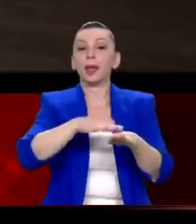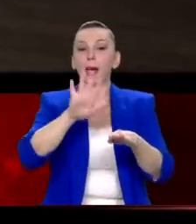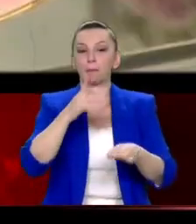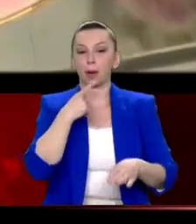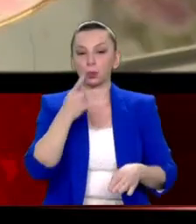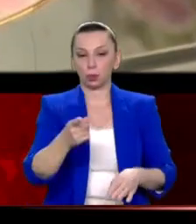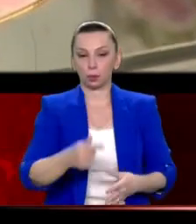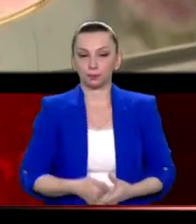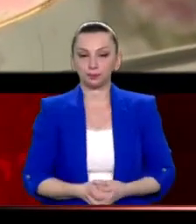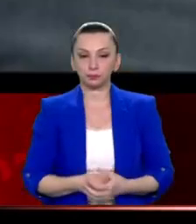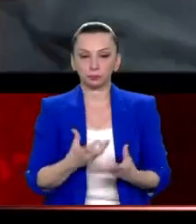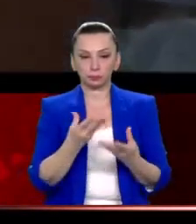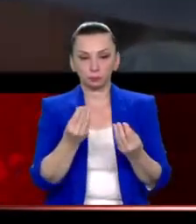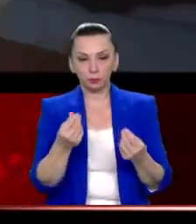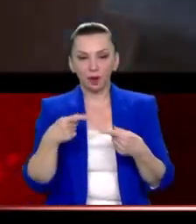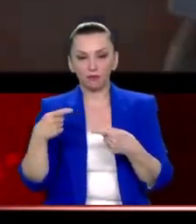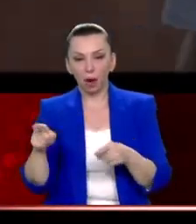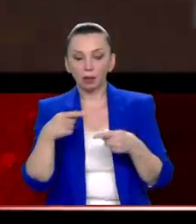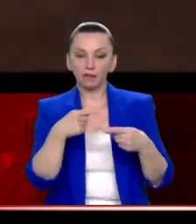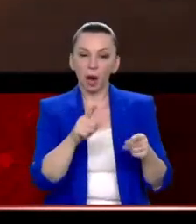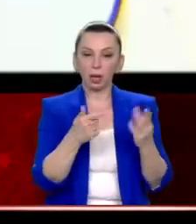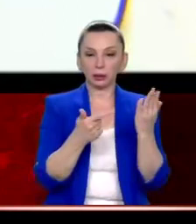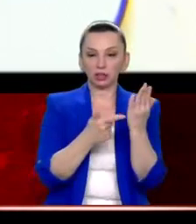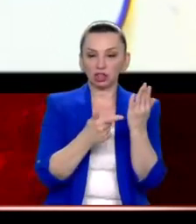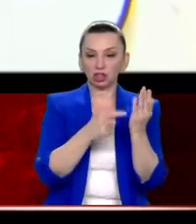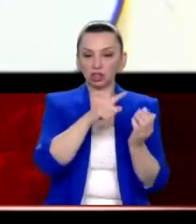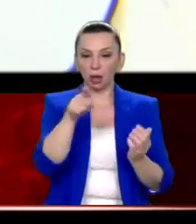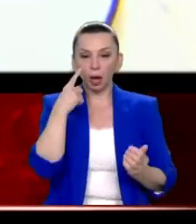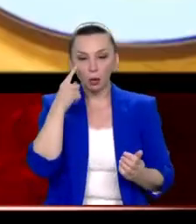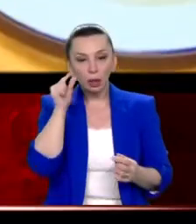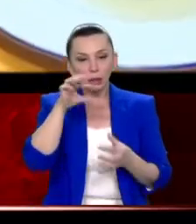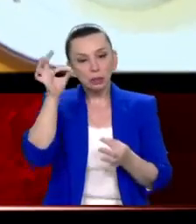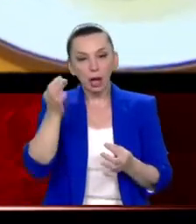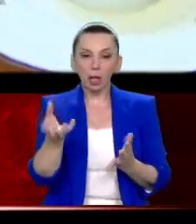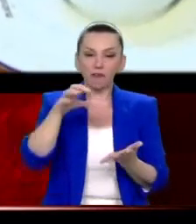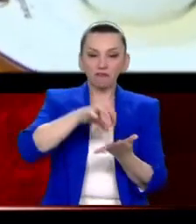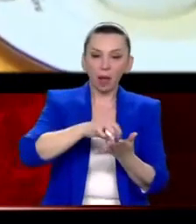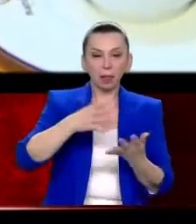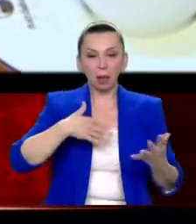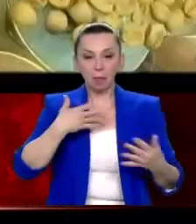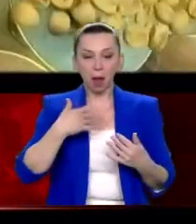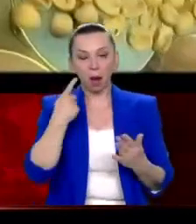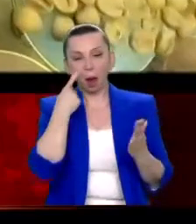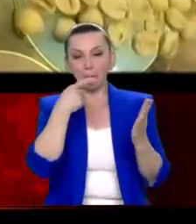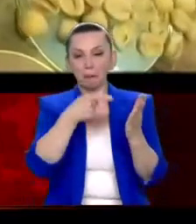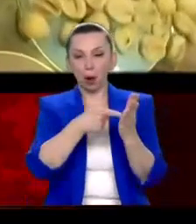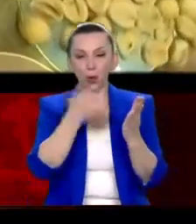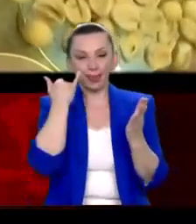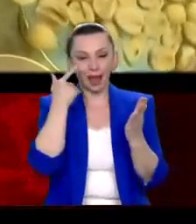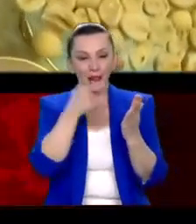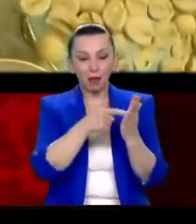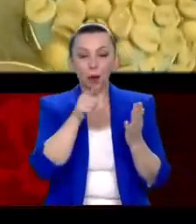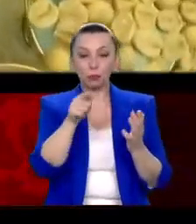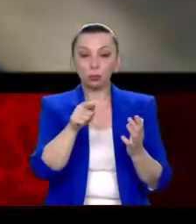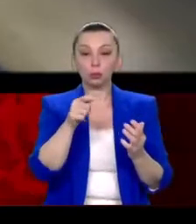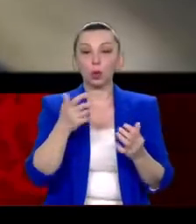tarot sonuna kadar çok çeşitli dijital uygulamalarla insanlar fal baktırmakta. Ancak bunlar dijital güvenlik